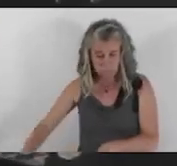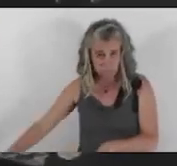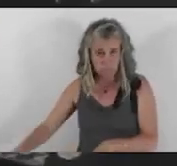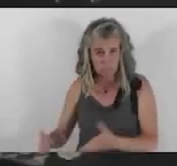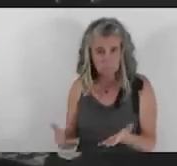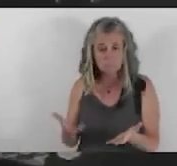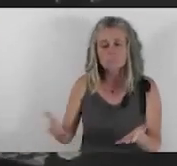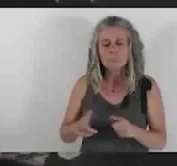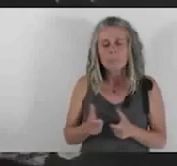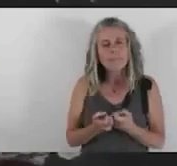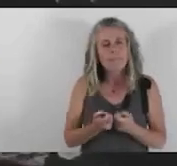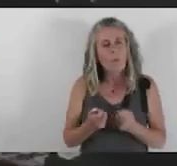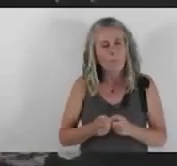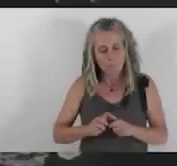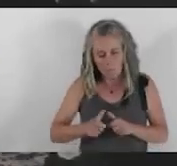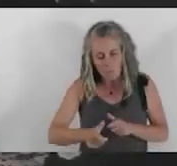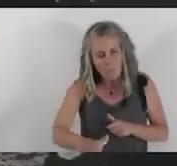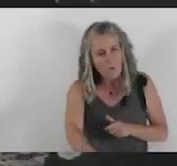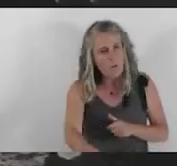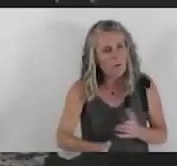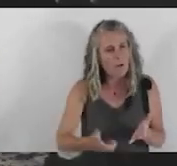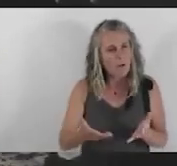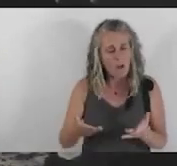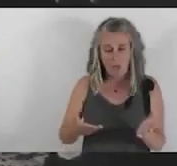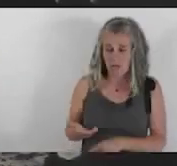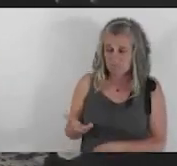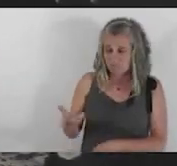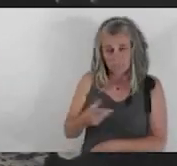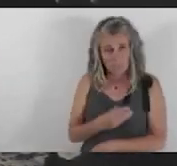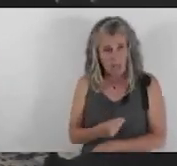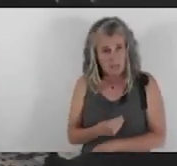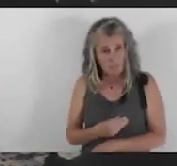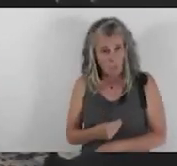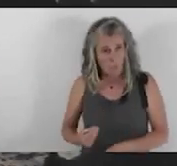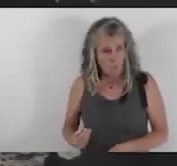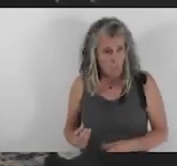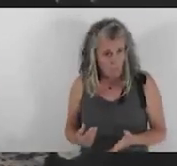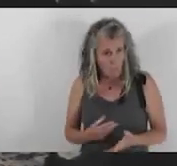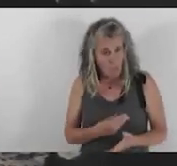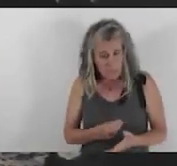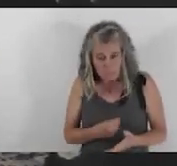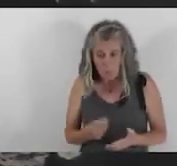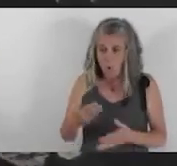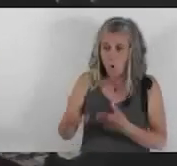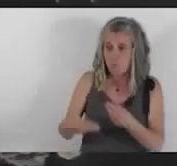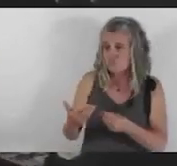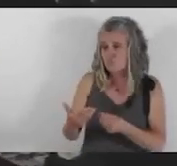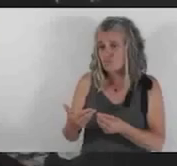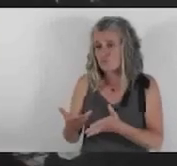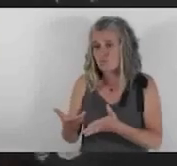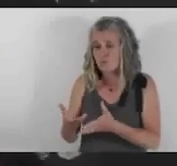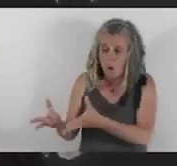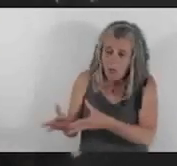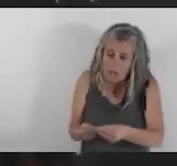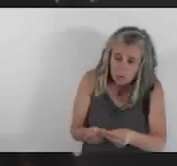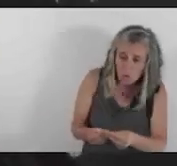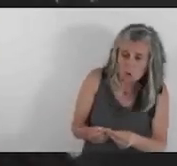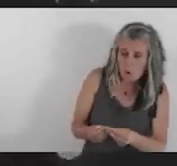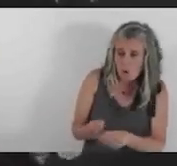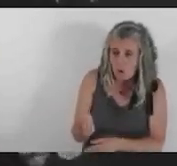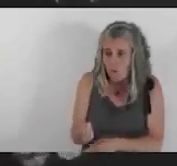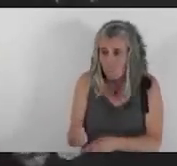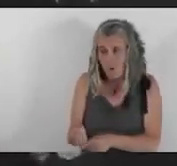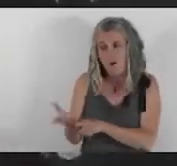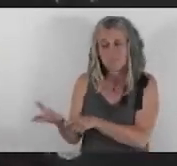concernant l'allaitement maternel ou bien les heures d'arrivée ou de départ de l'enfant selon les besoins des familles qui travaillent. Eh bien voilà,